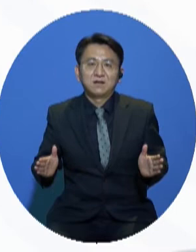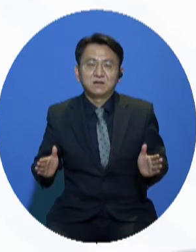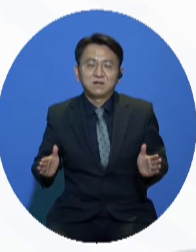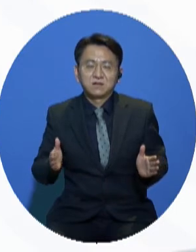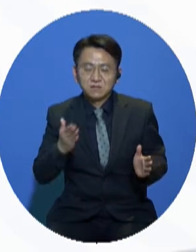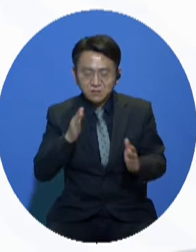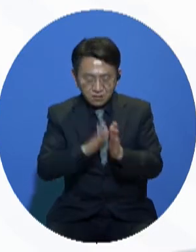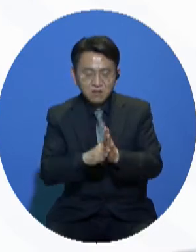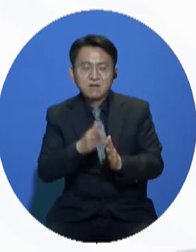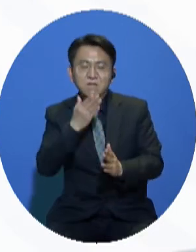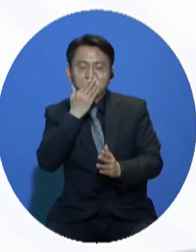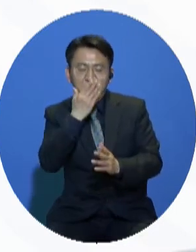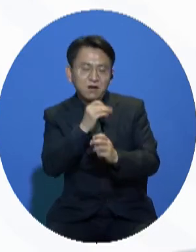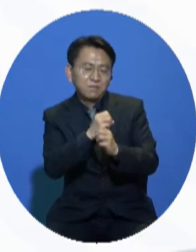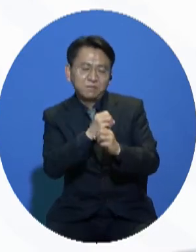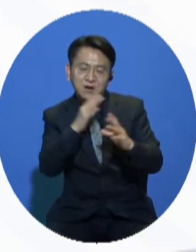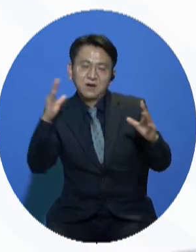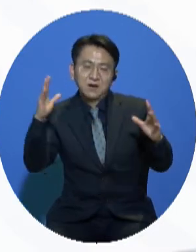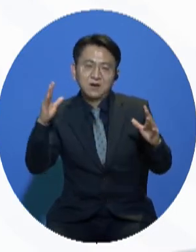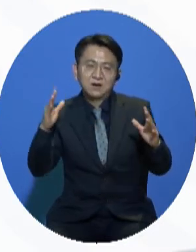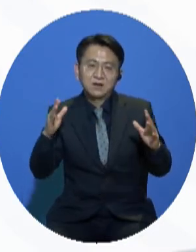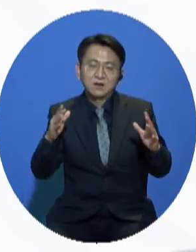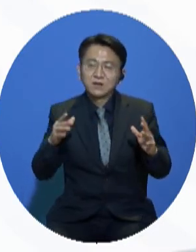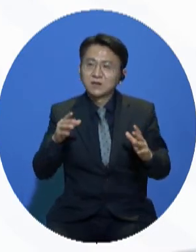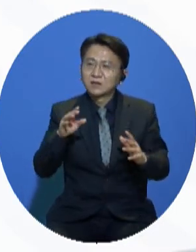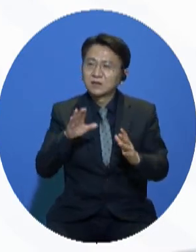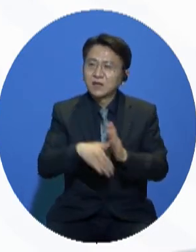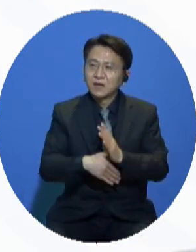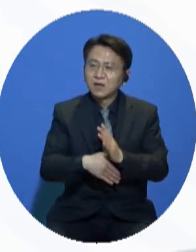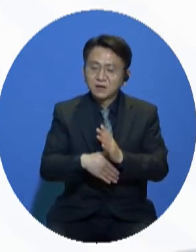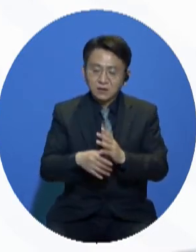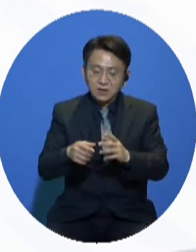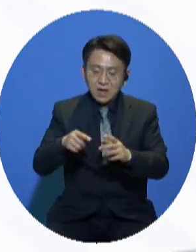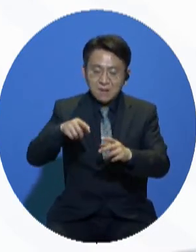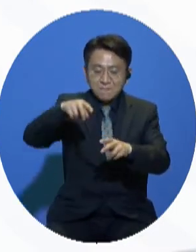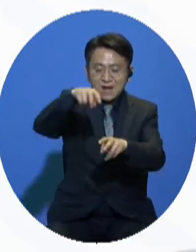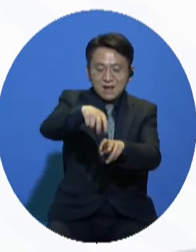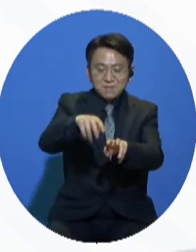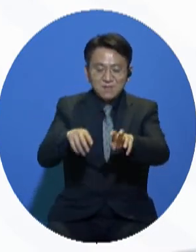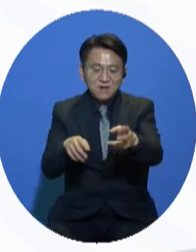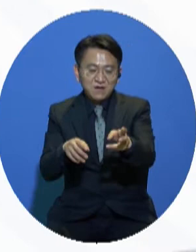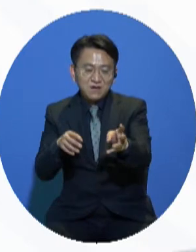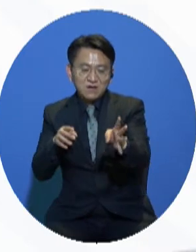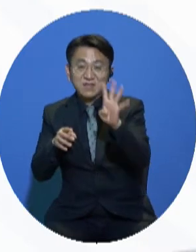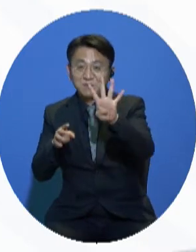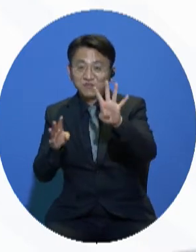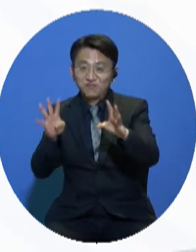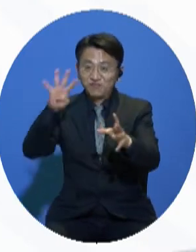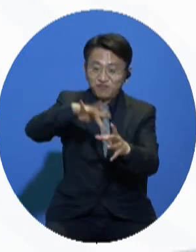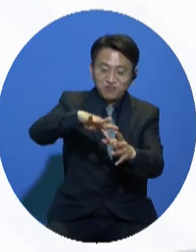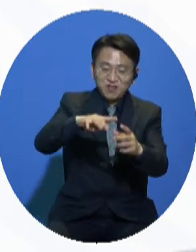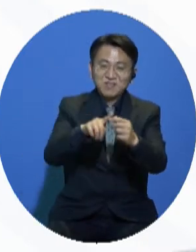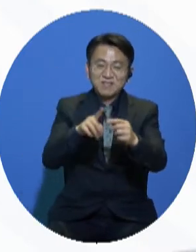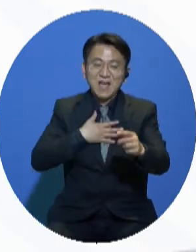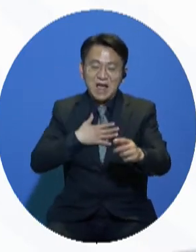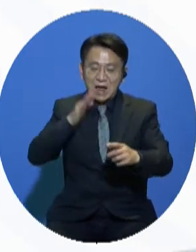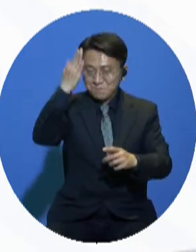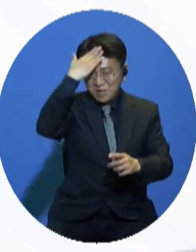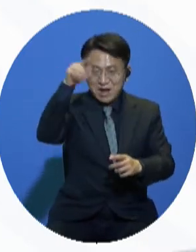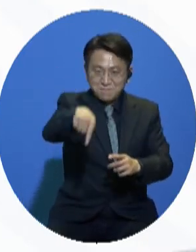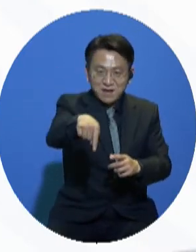가능성이 열렸습니다. 그 당시에 이제 파일럿이 누가 하겠냐고 물어봐서 저는 용기 있게 손을 들었습니다. 내가